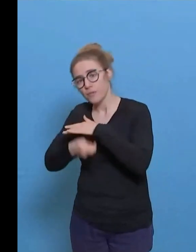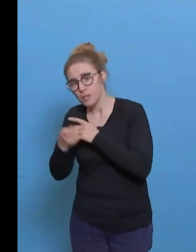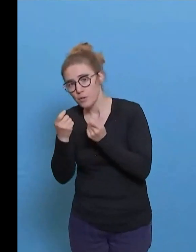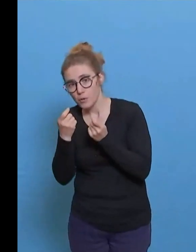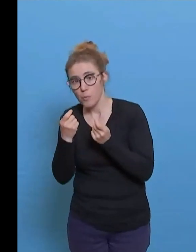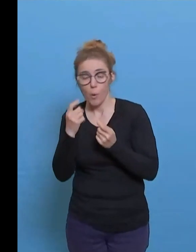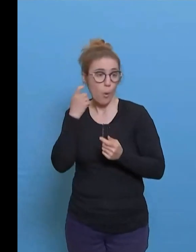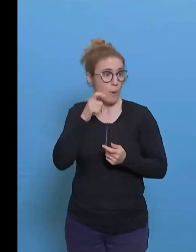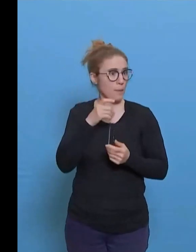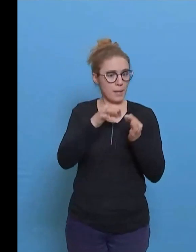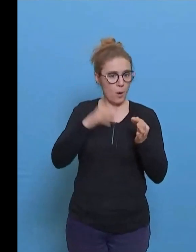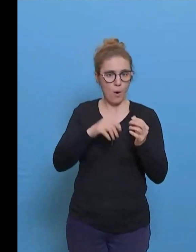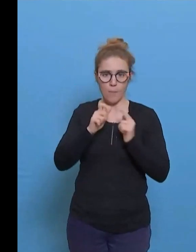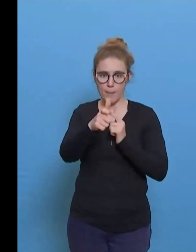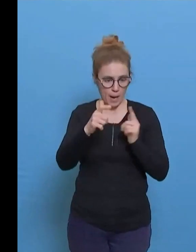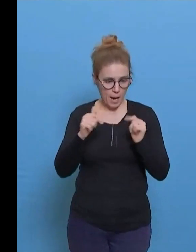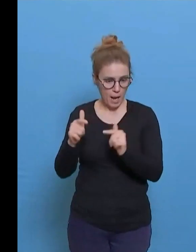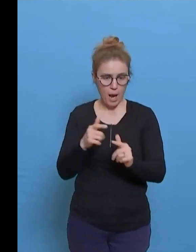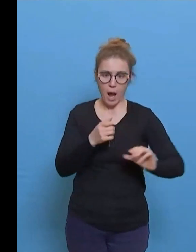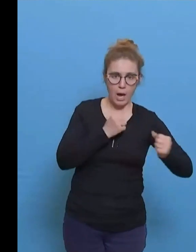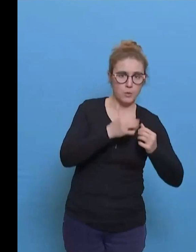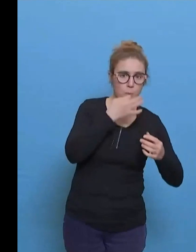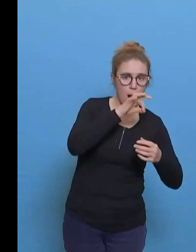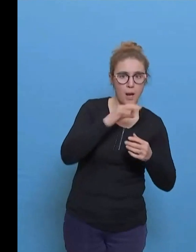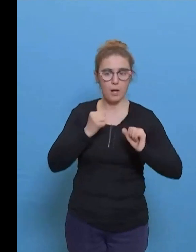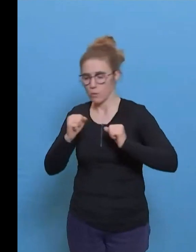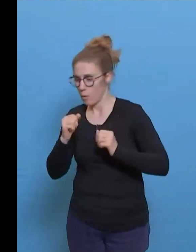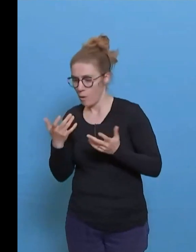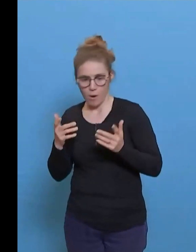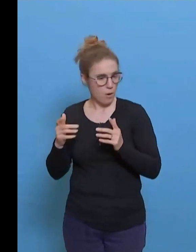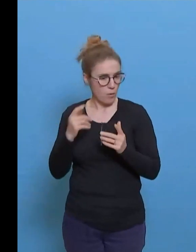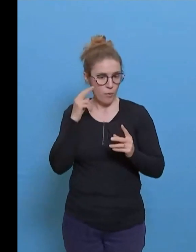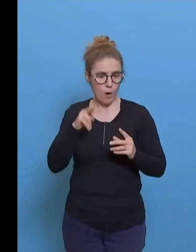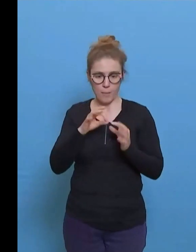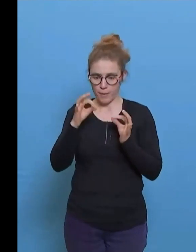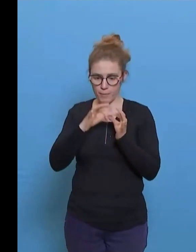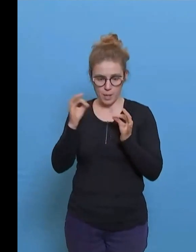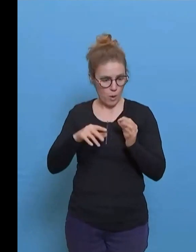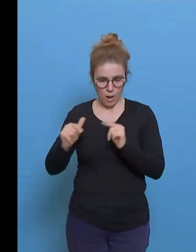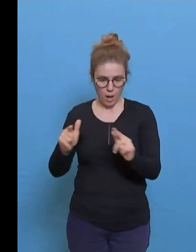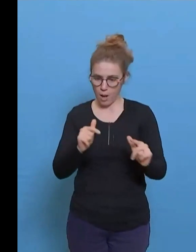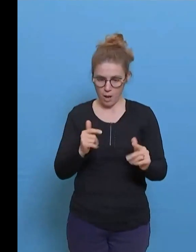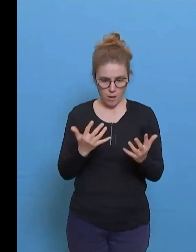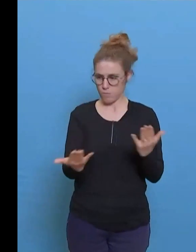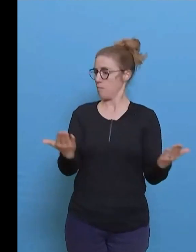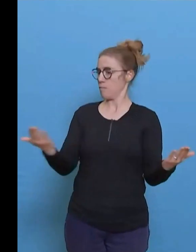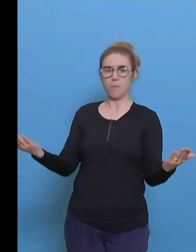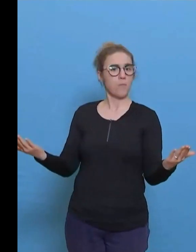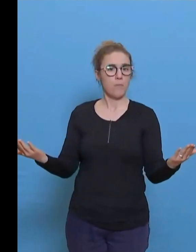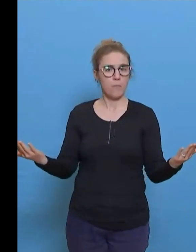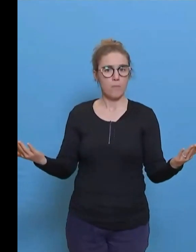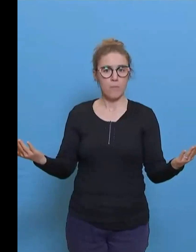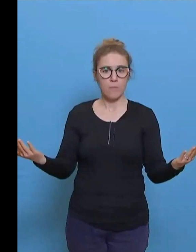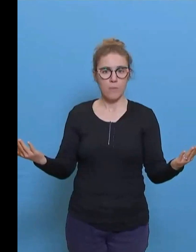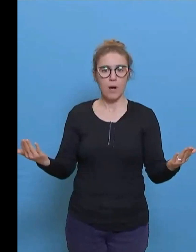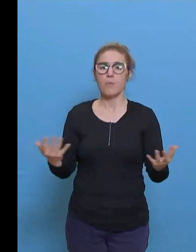effets sont là, les mots sont là, les gestes sont là, les actes sont là, et les résultats sont là. Je veux donc saluer